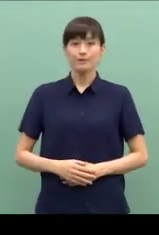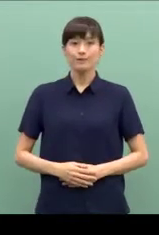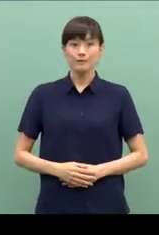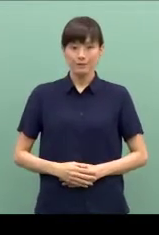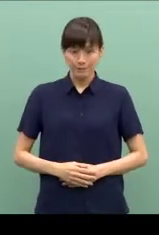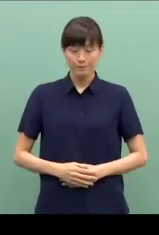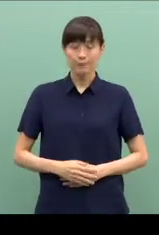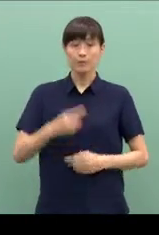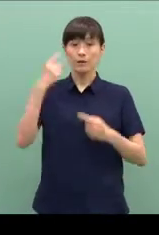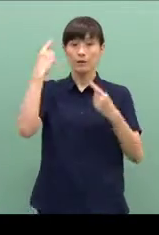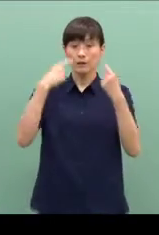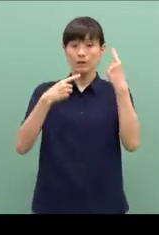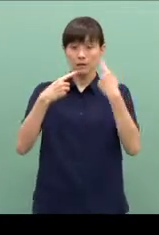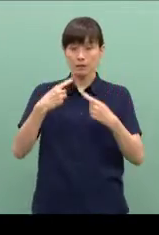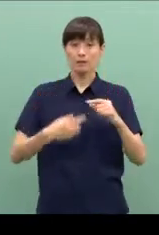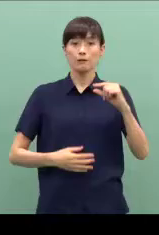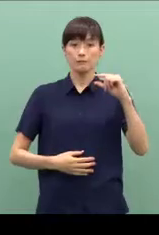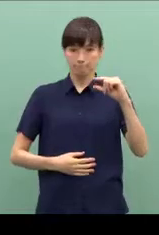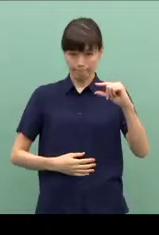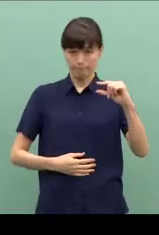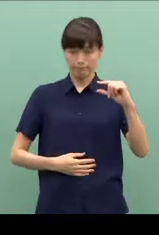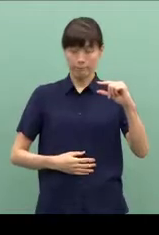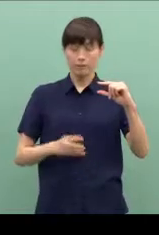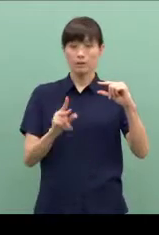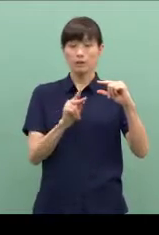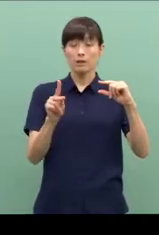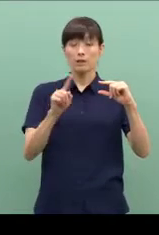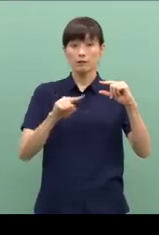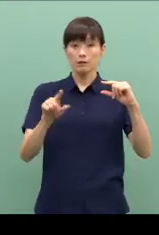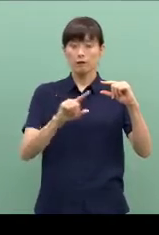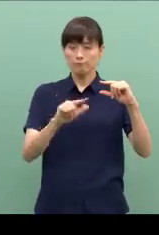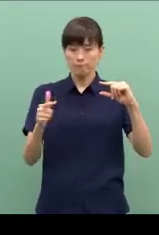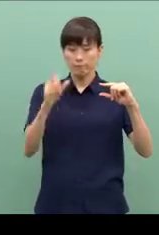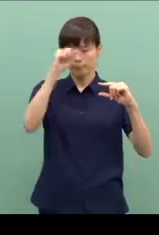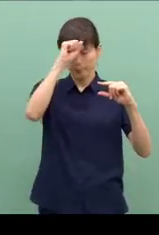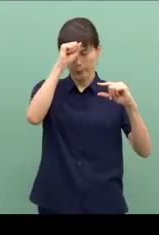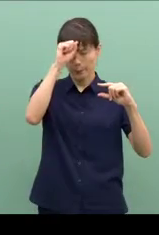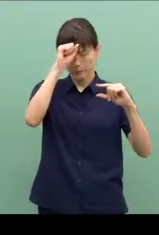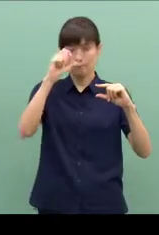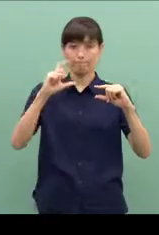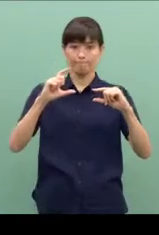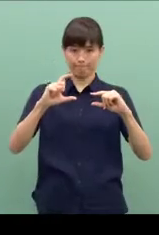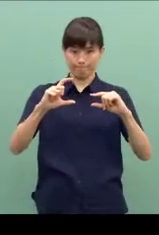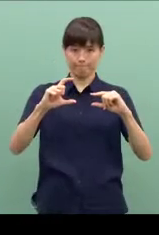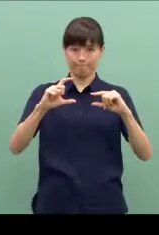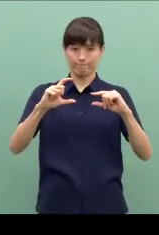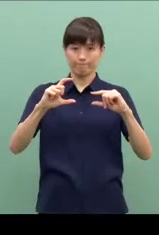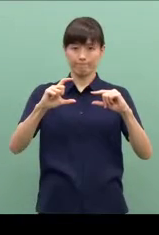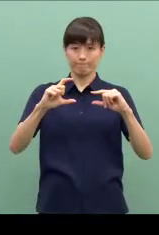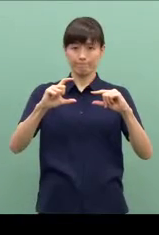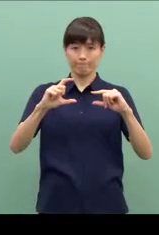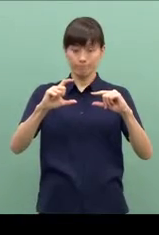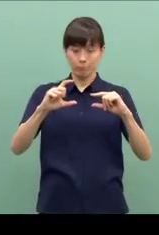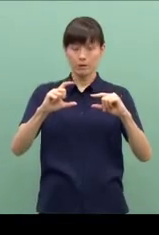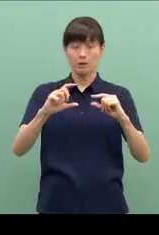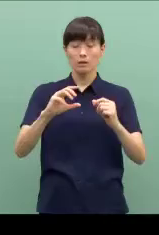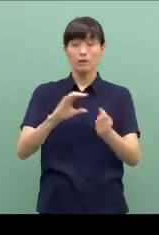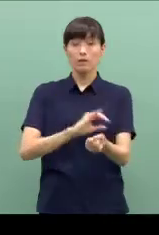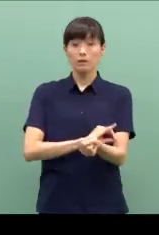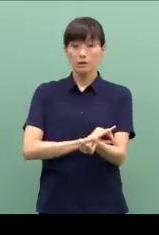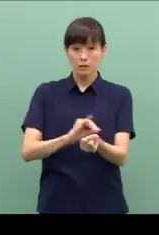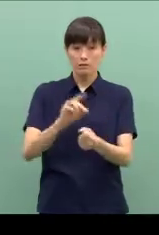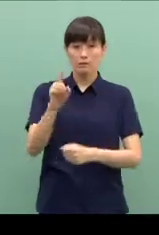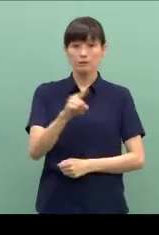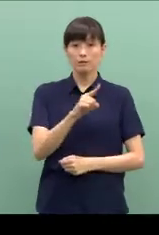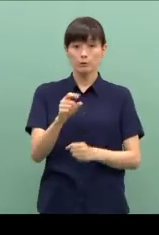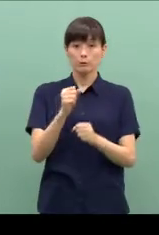か？ はい、怪我の治療で使われるのはごくわずかで、ほとんどはがんなどの病気の治療で使われています。血液は